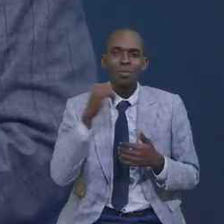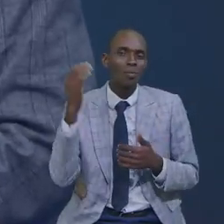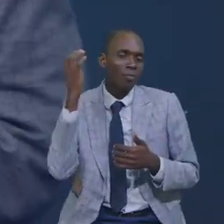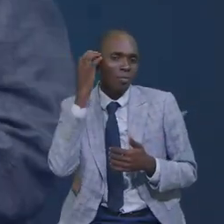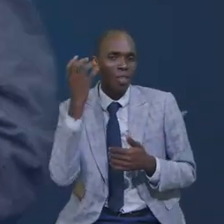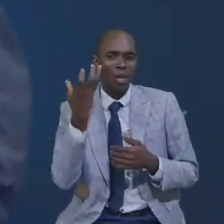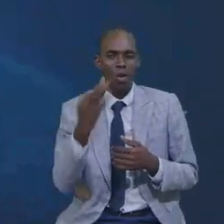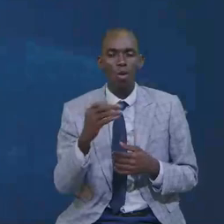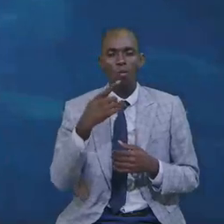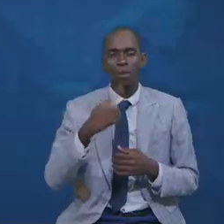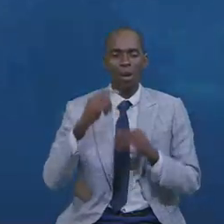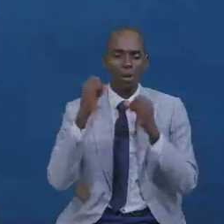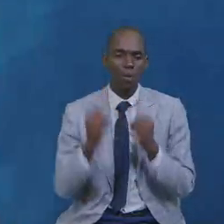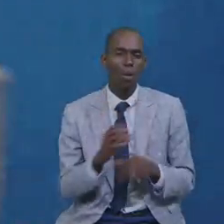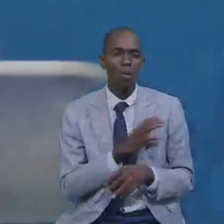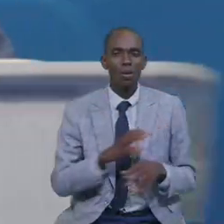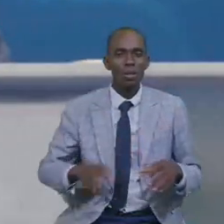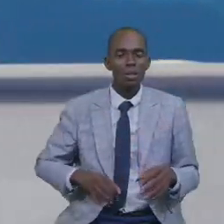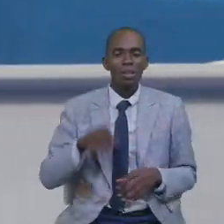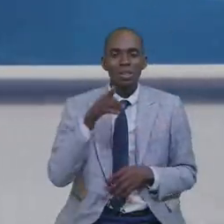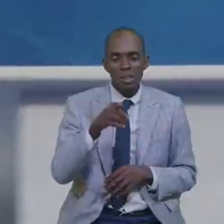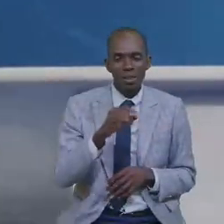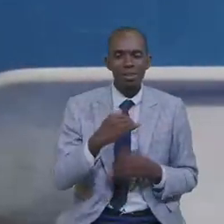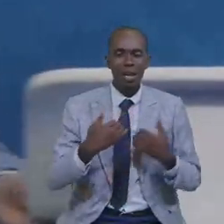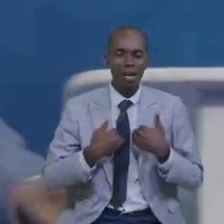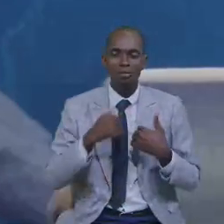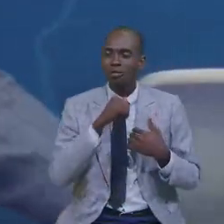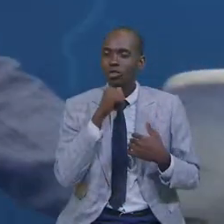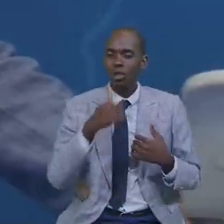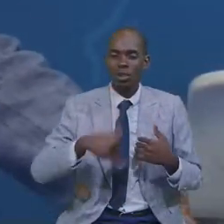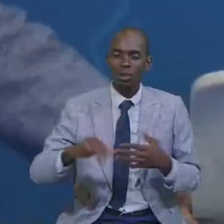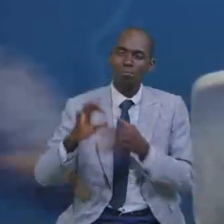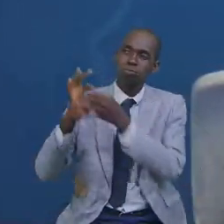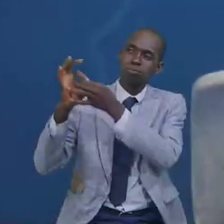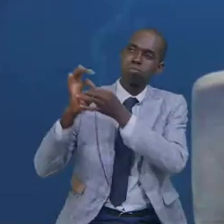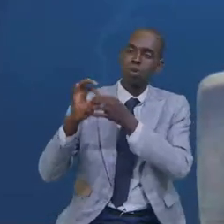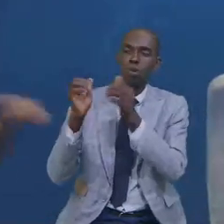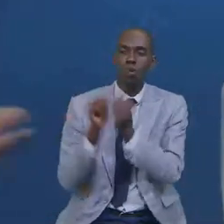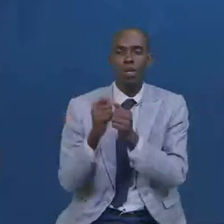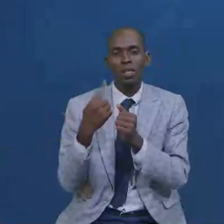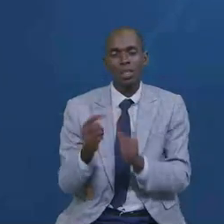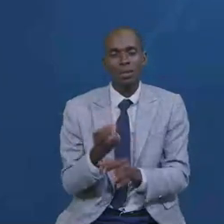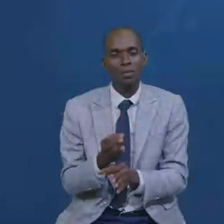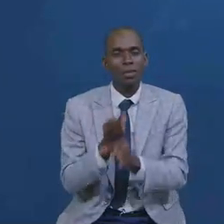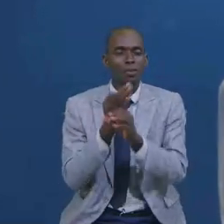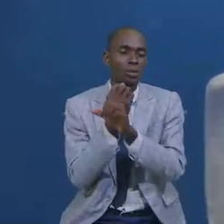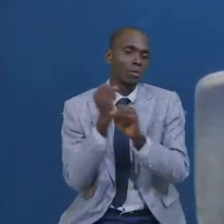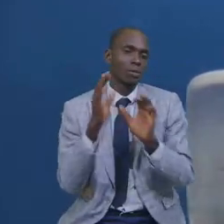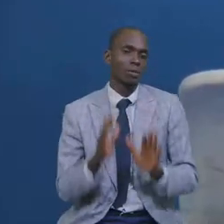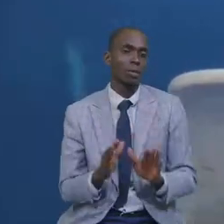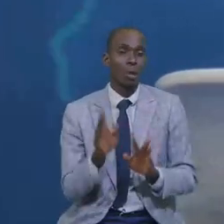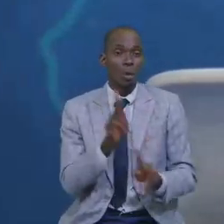il n'avait pas entendu parler de la puissance de Christ il n'était pas habitué aux Sauveur fidèle